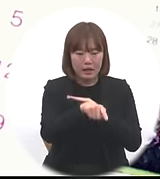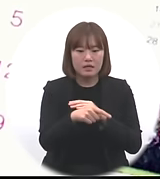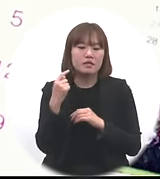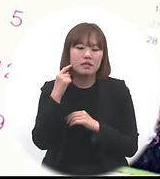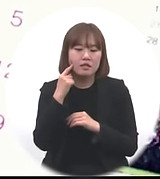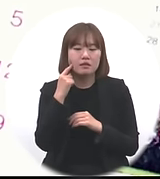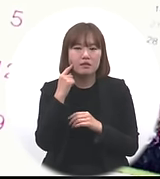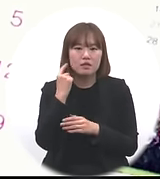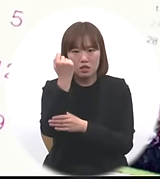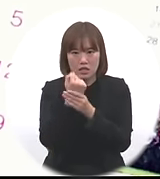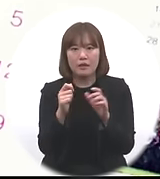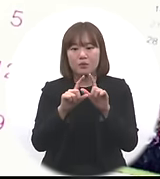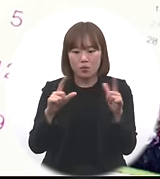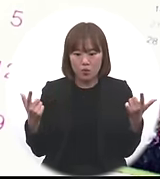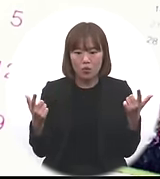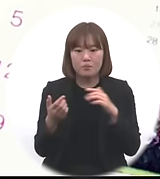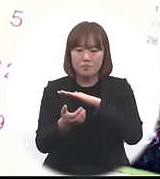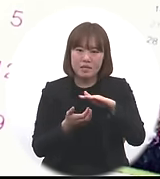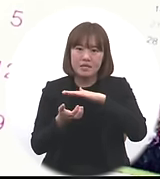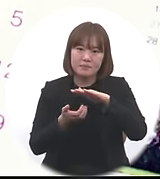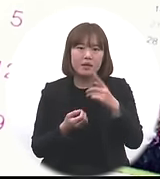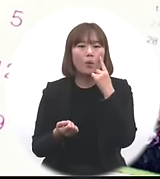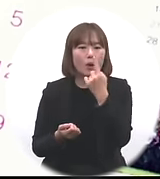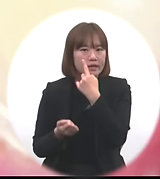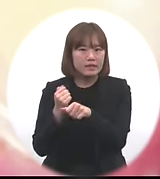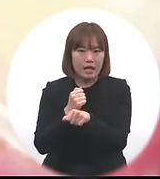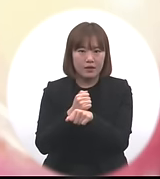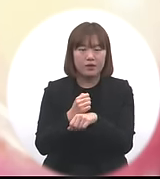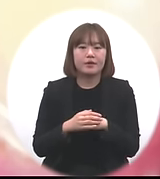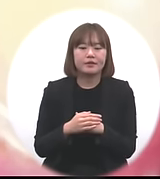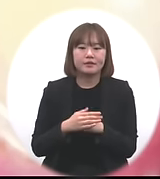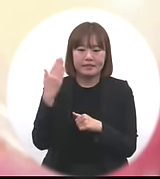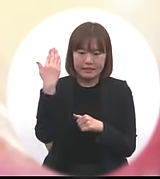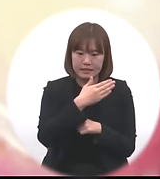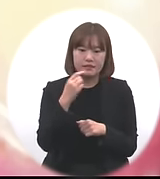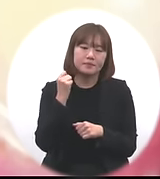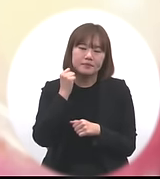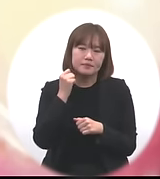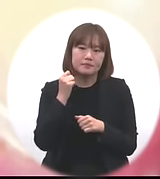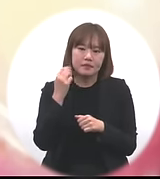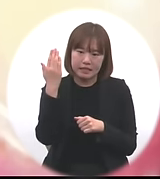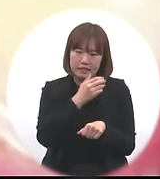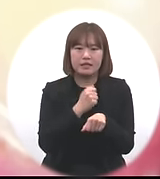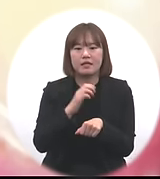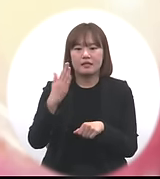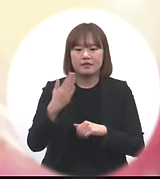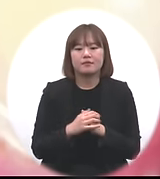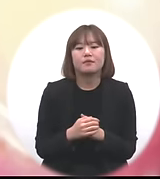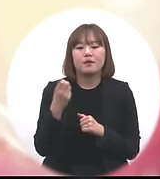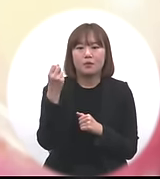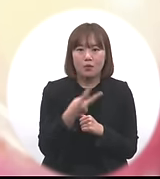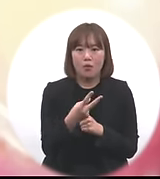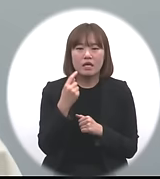한 번씩은 치과에 데려가셔서 저 이가 나오면서 썩지 않도록 미리미리 확인하고 닦아서